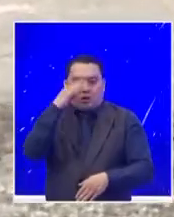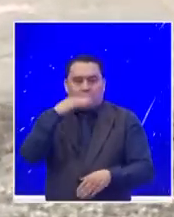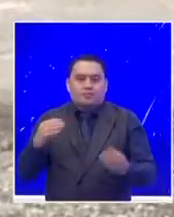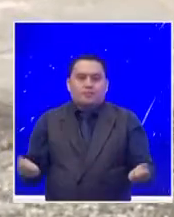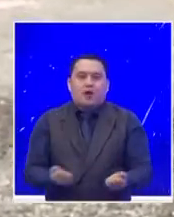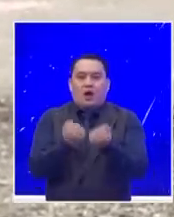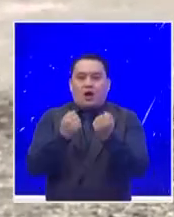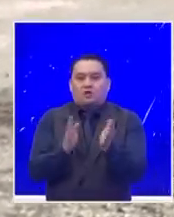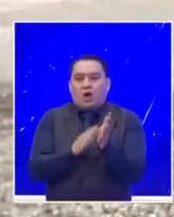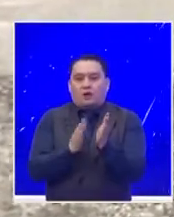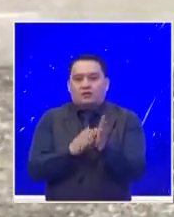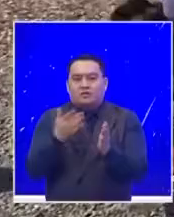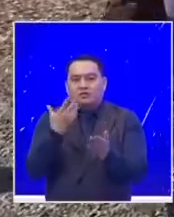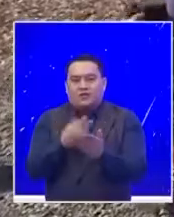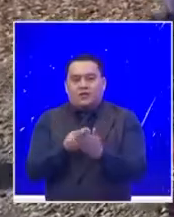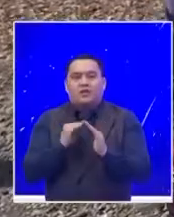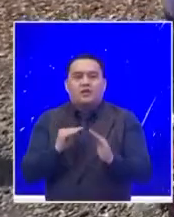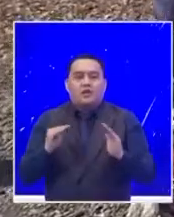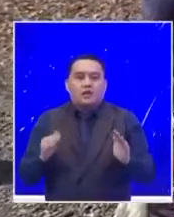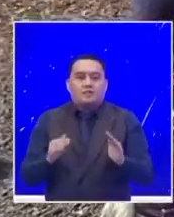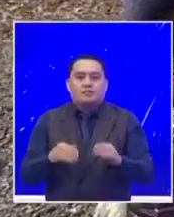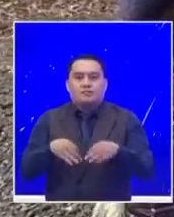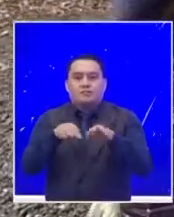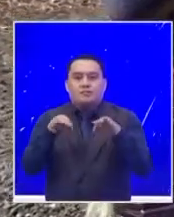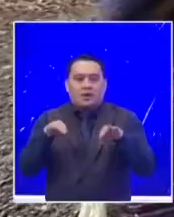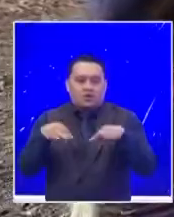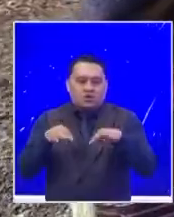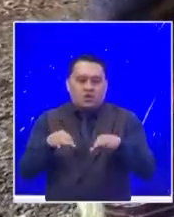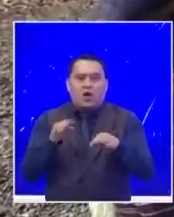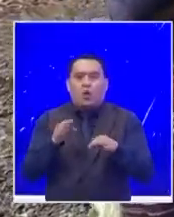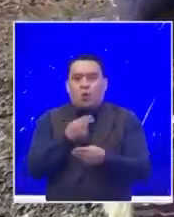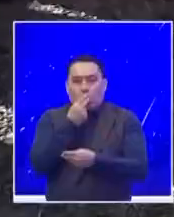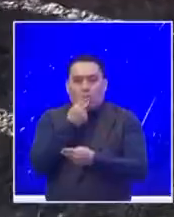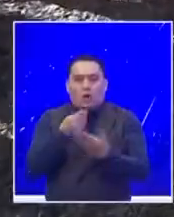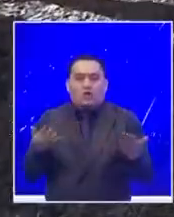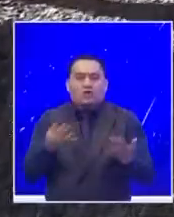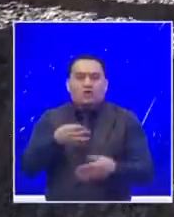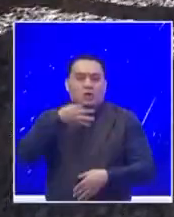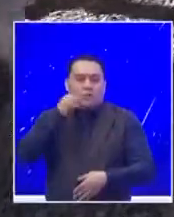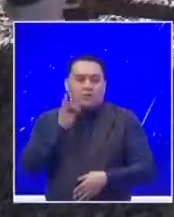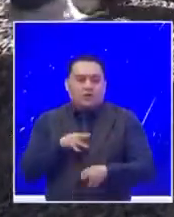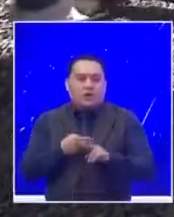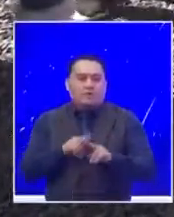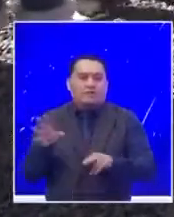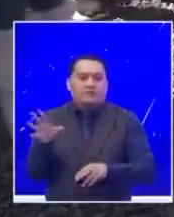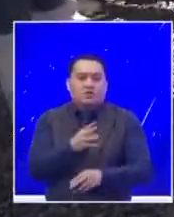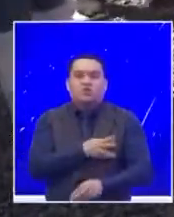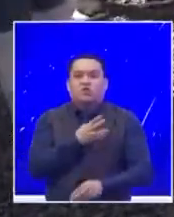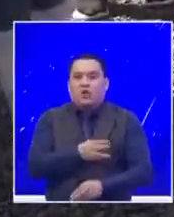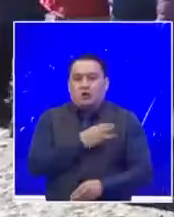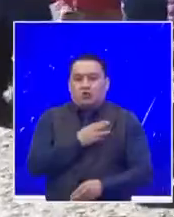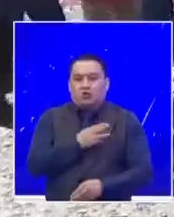поддержали аплодисментами своих чад. И какая же масленица без угощений? Сладостями и блинами полакомились все